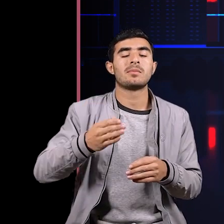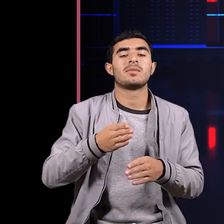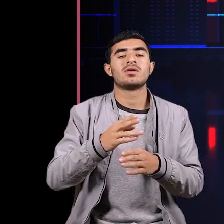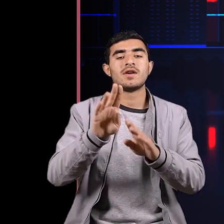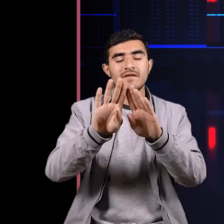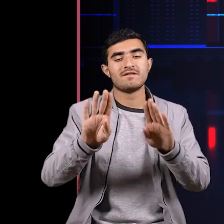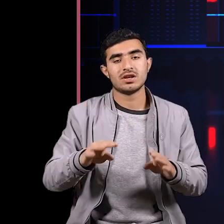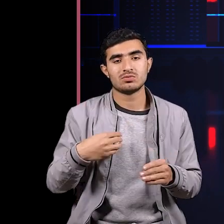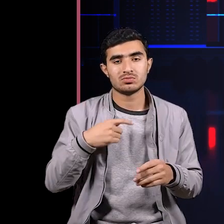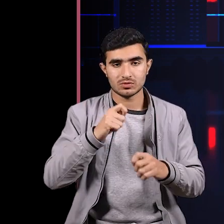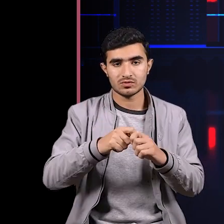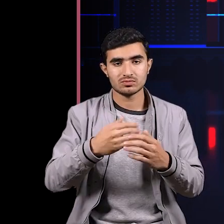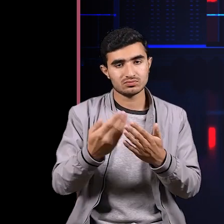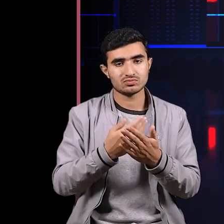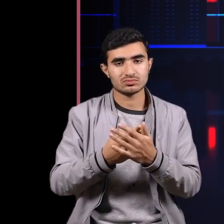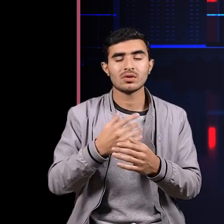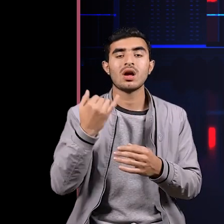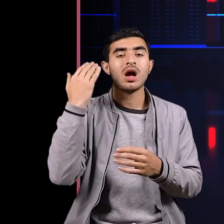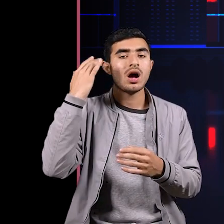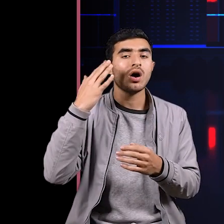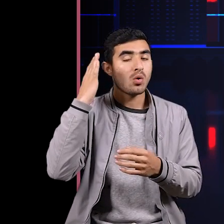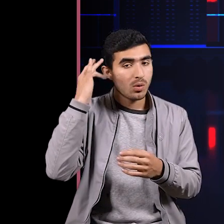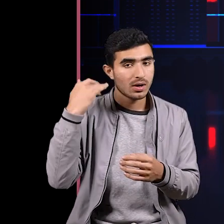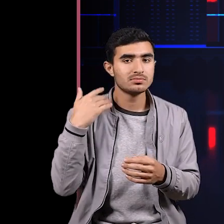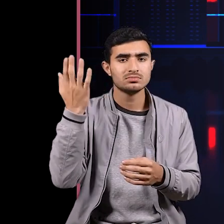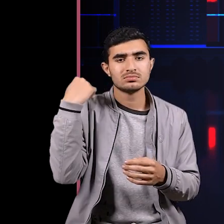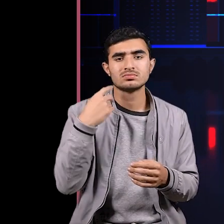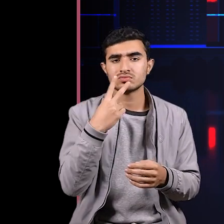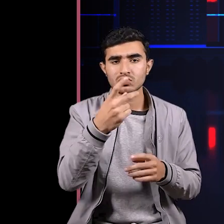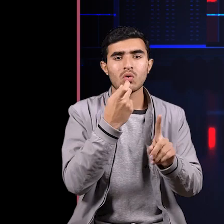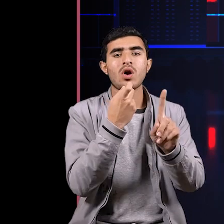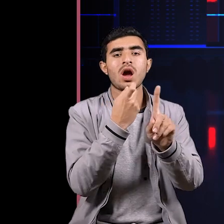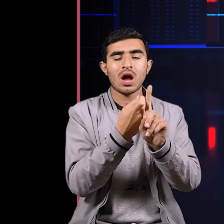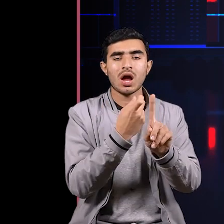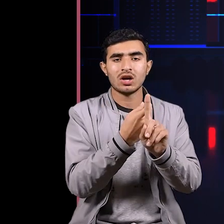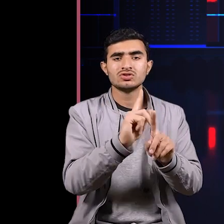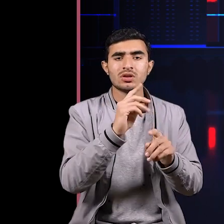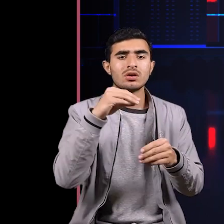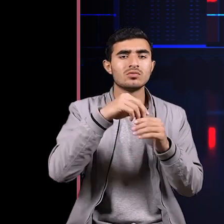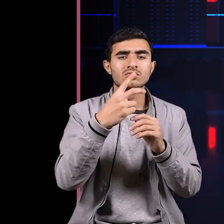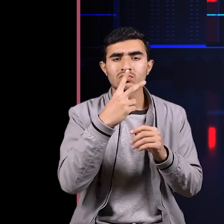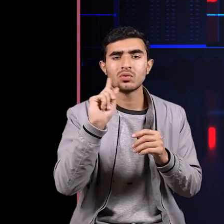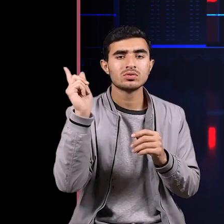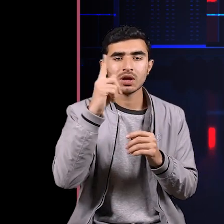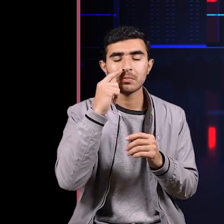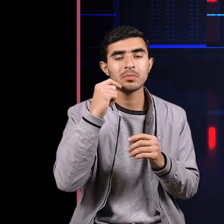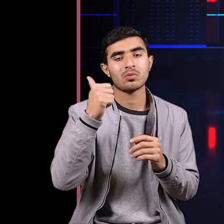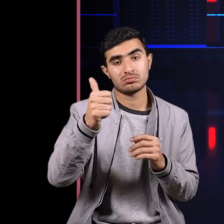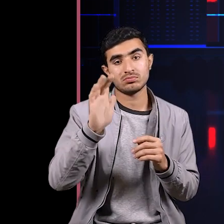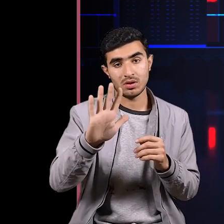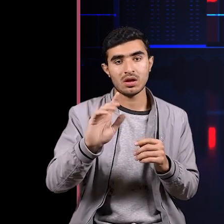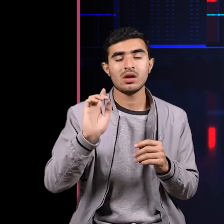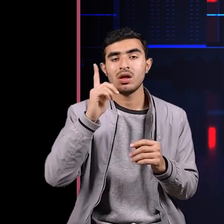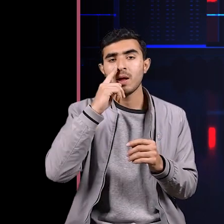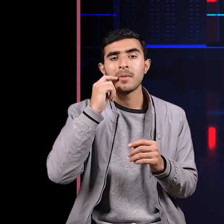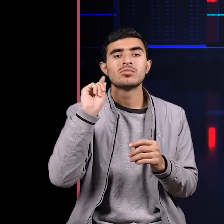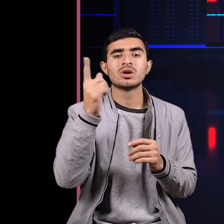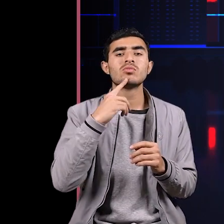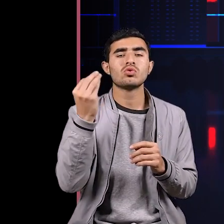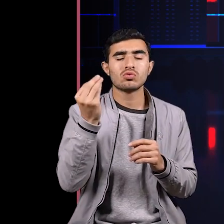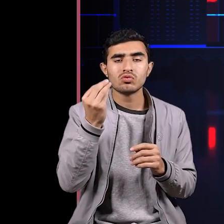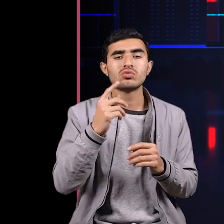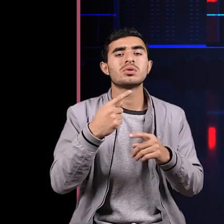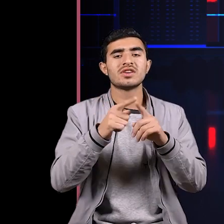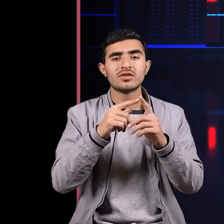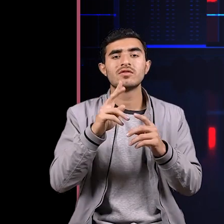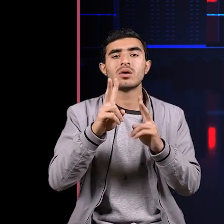हमें नज़र आया कि वहाँ पर बहुत ज़्यादा जो पार्टिसिपेंट्स की तादाद थी वहाँ पर वो लोकल लोगों की थी, वो उन लोगों की थी जो लिटरेचर को प्यार